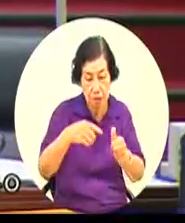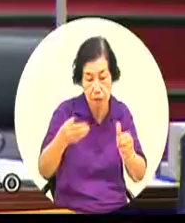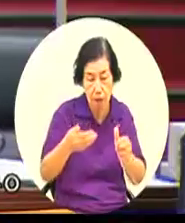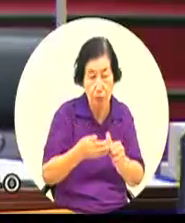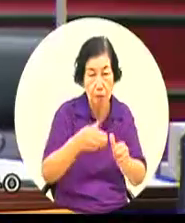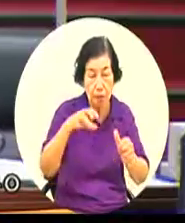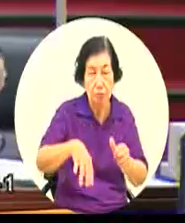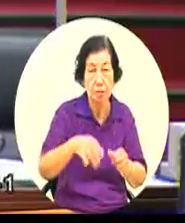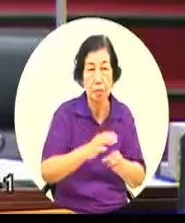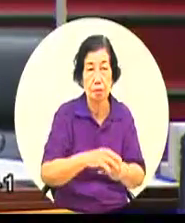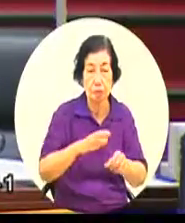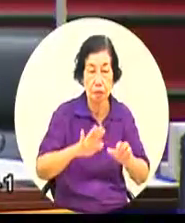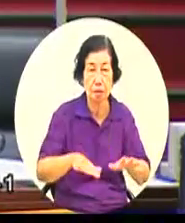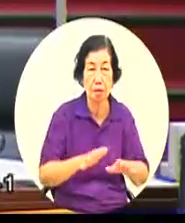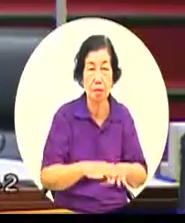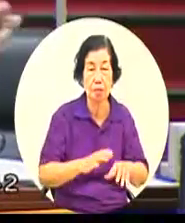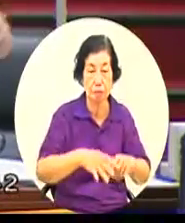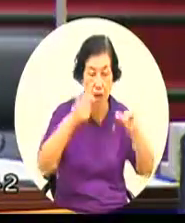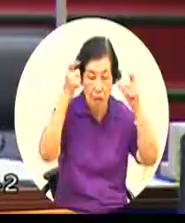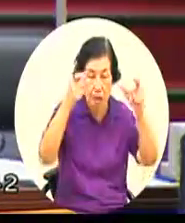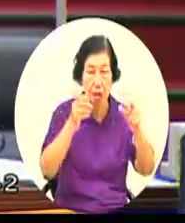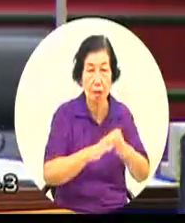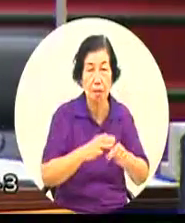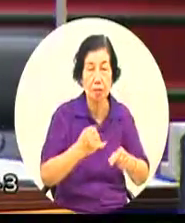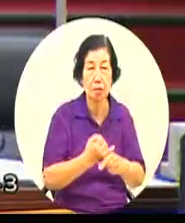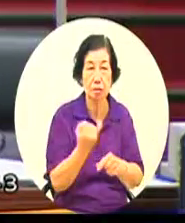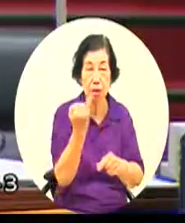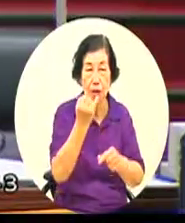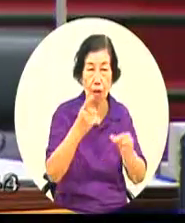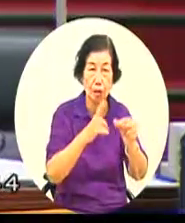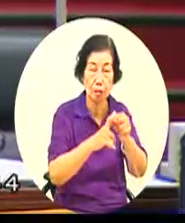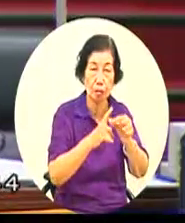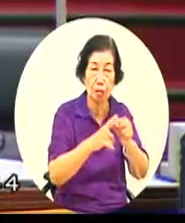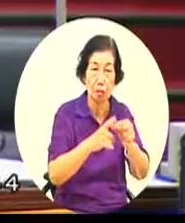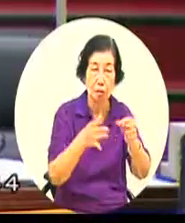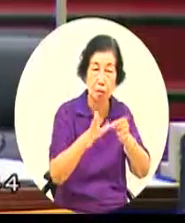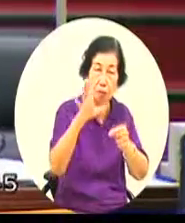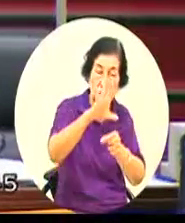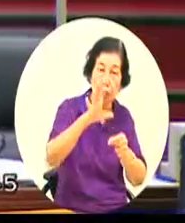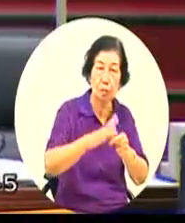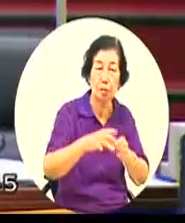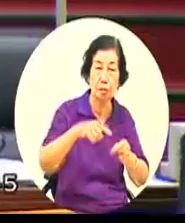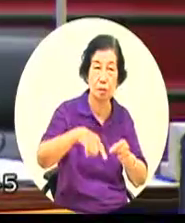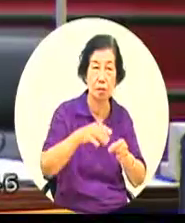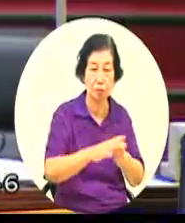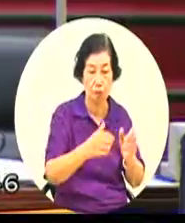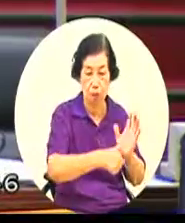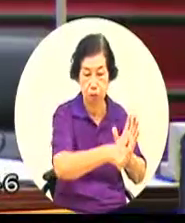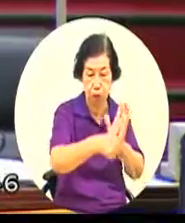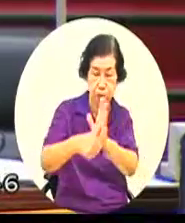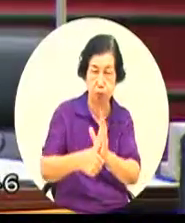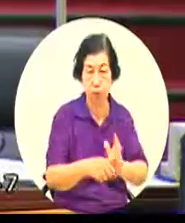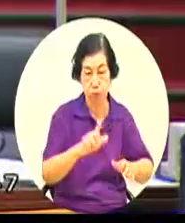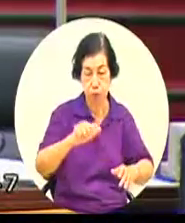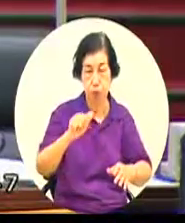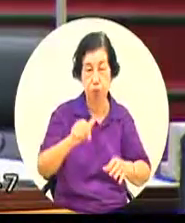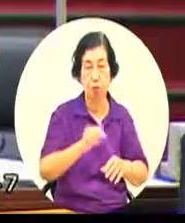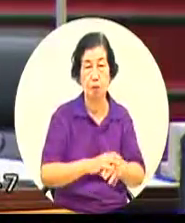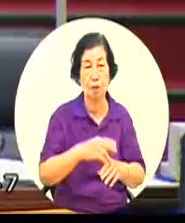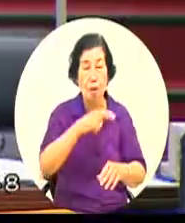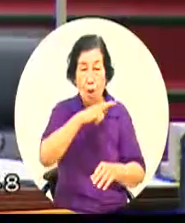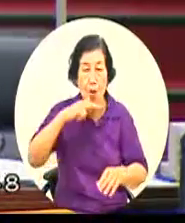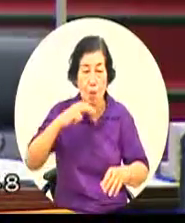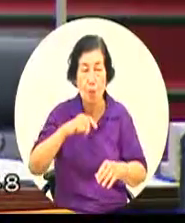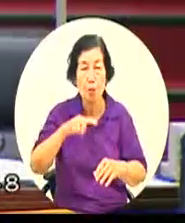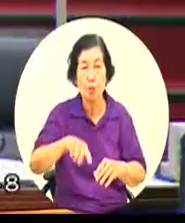女是名校，这个名校里面呢有一个英文老师呢，是全高雄市大家公认上英文上的最好的，我